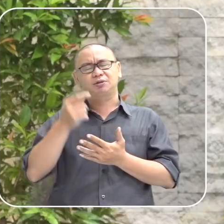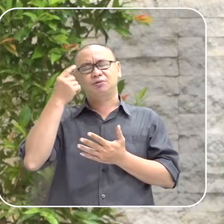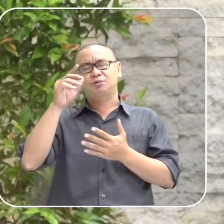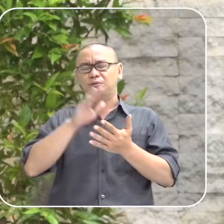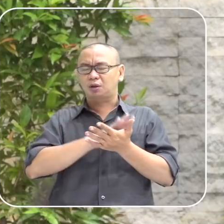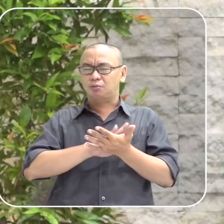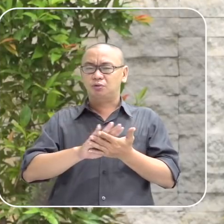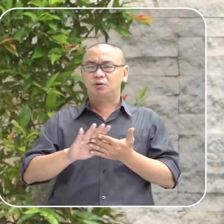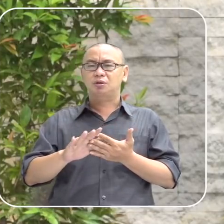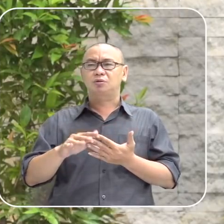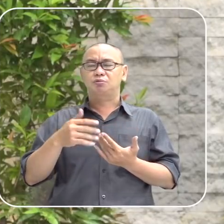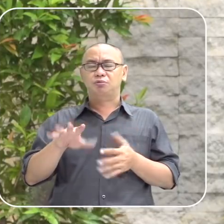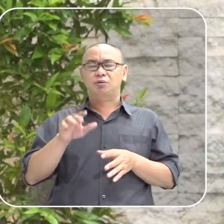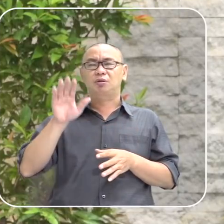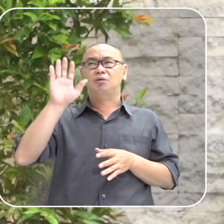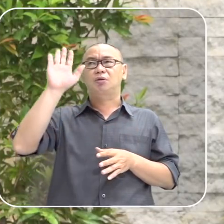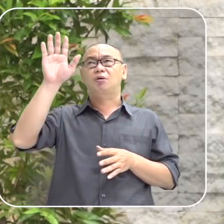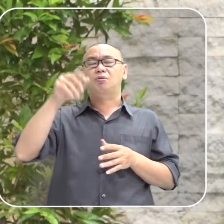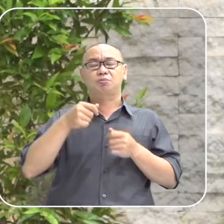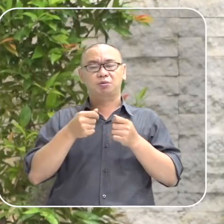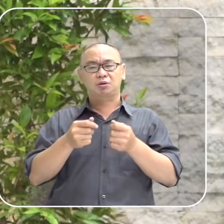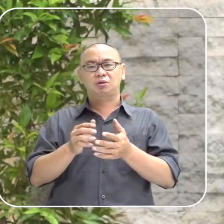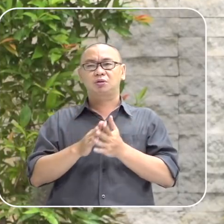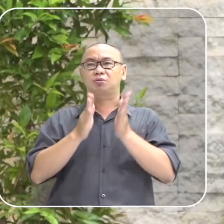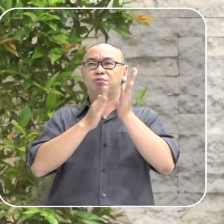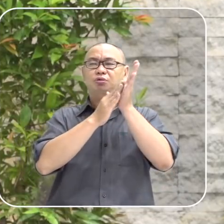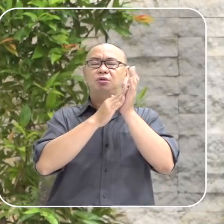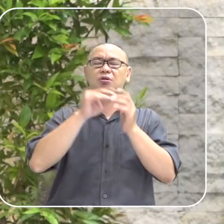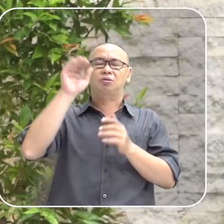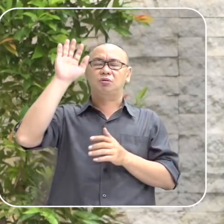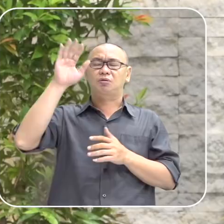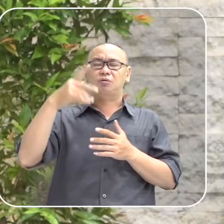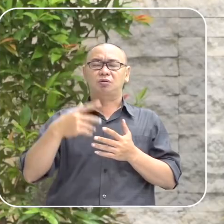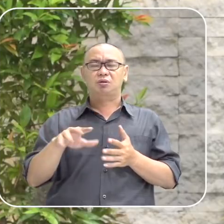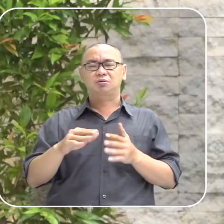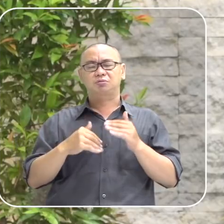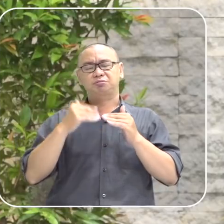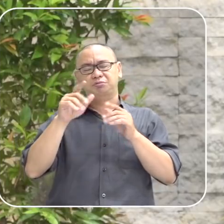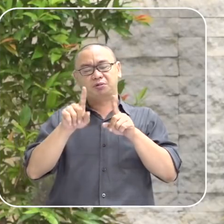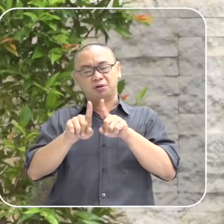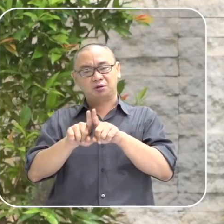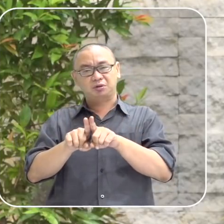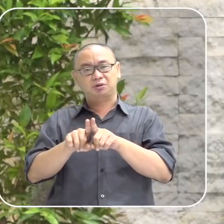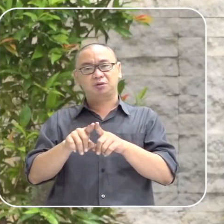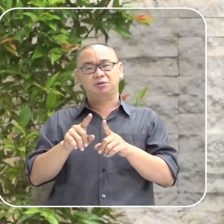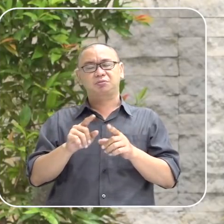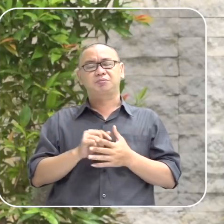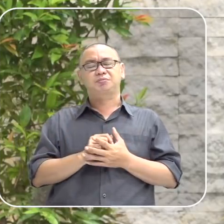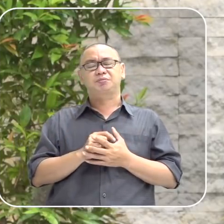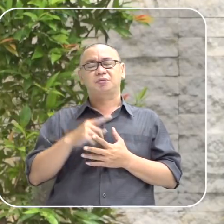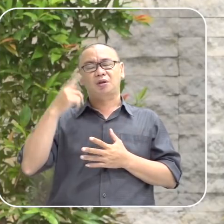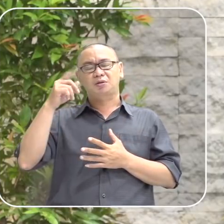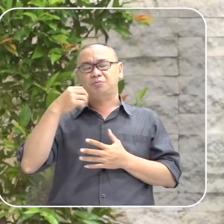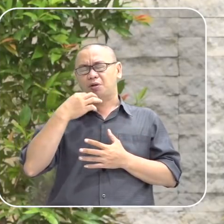boleh Engkau berikan. Terpujilah Engkau untuk segala kasih setia yang selalu baru hari demi hari. Hanya di dalam